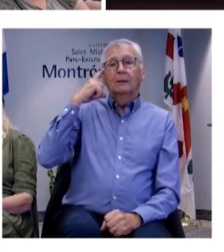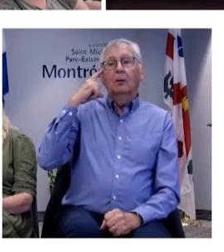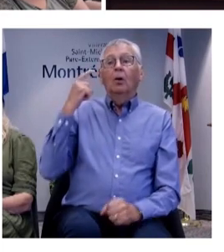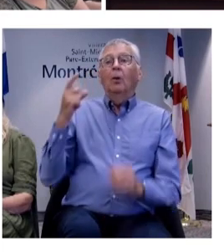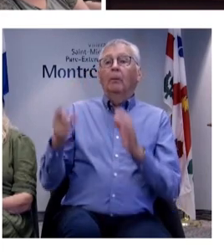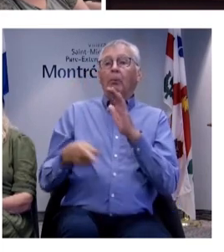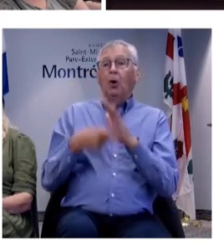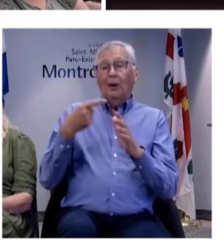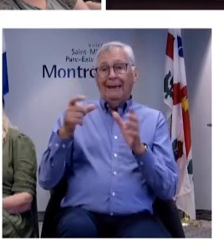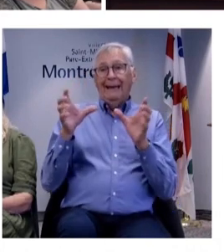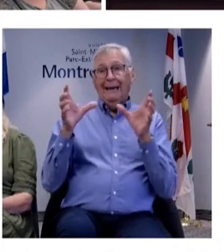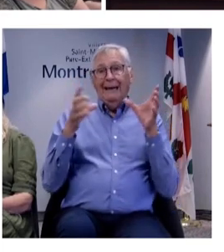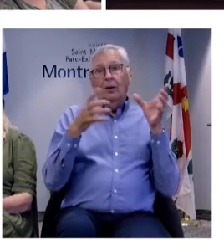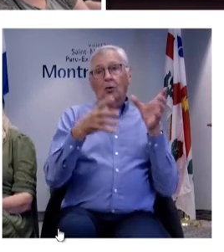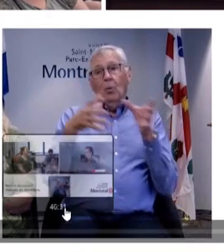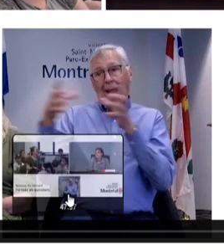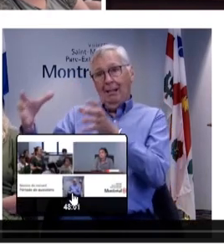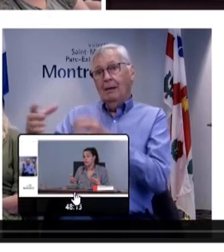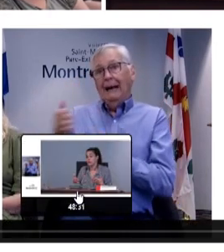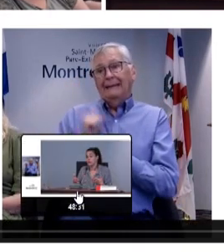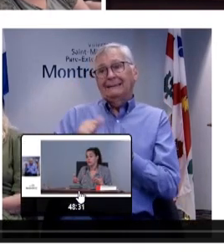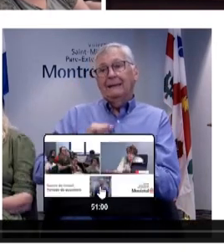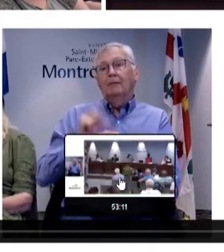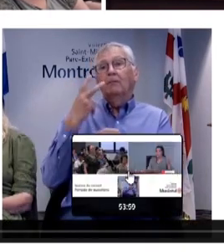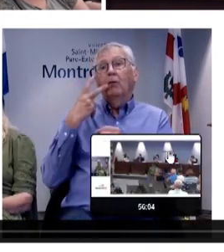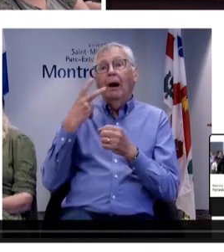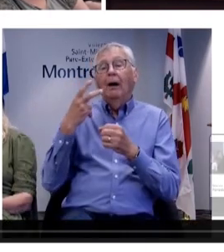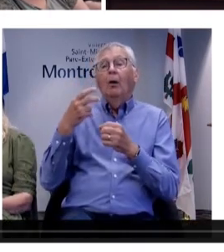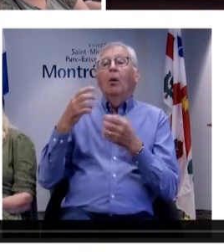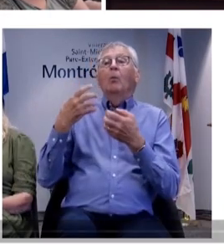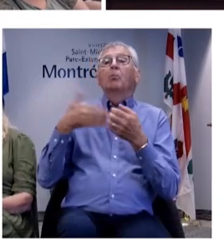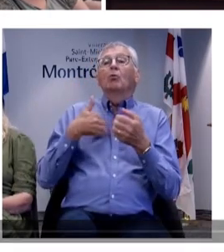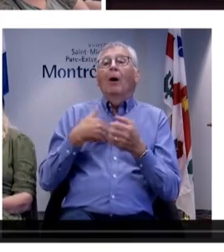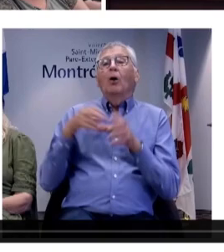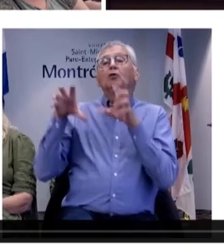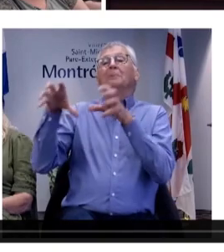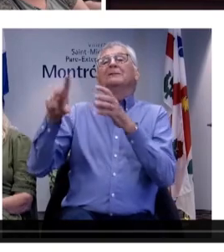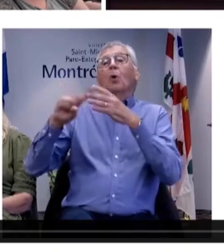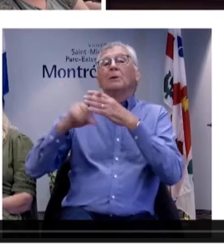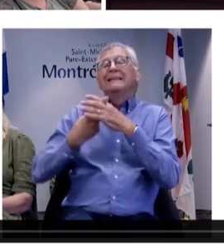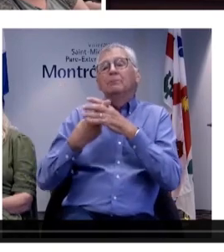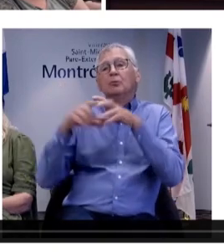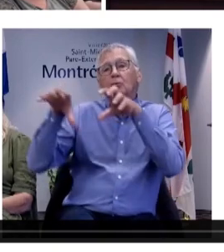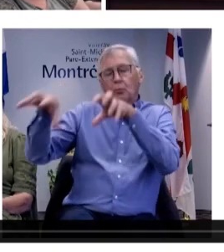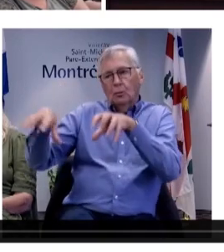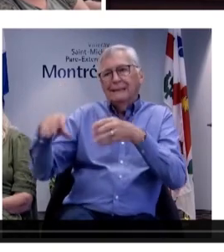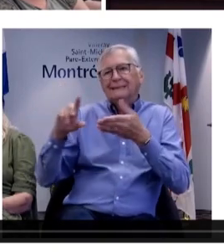la ruelle personnellement enfin qu'on est en train de voir s'il y avait des enjeux de transit pourquoi ça avait été mis là au début on était en train de débroussailler ça pendant les vacances